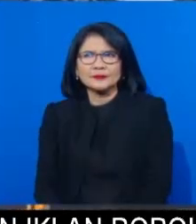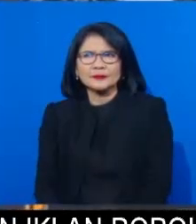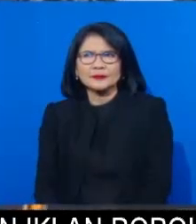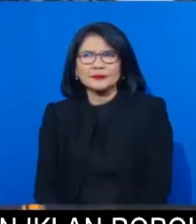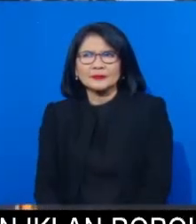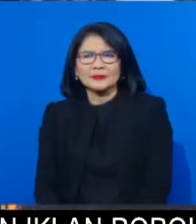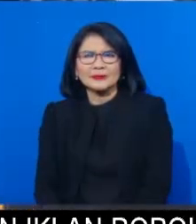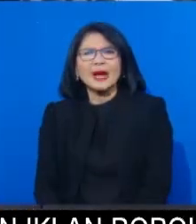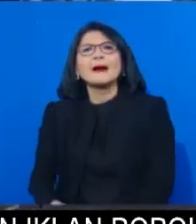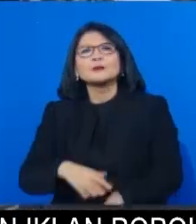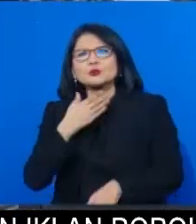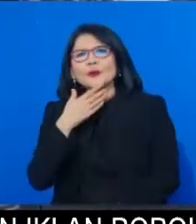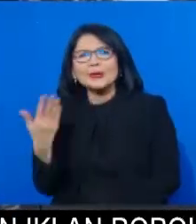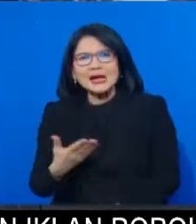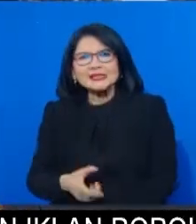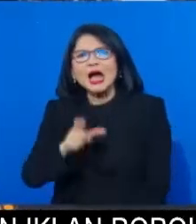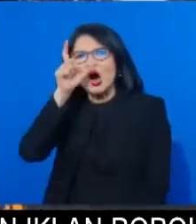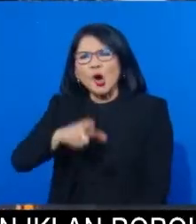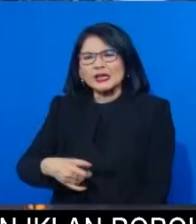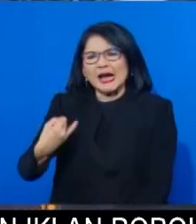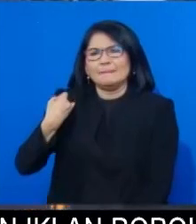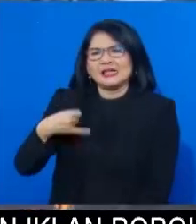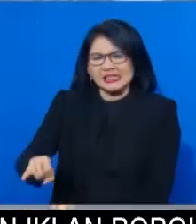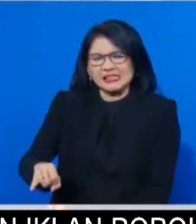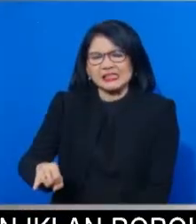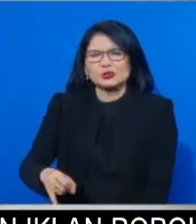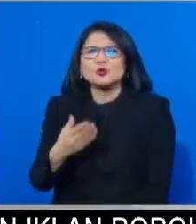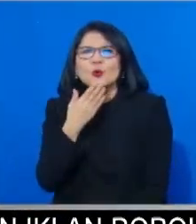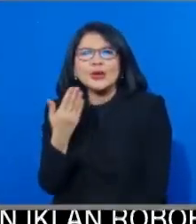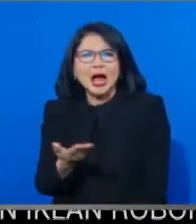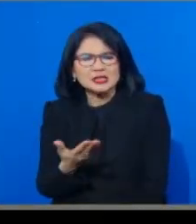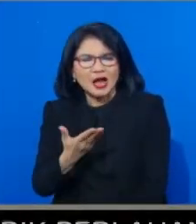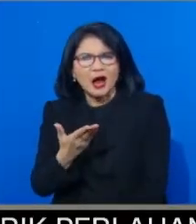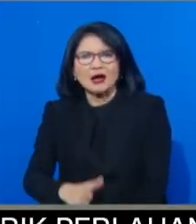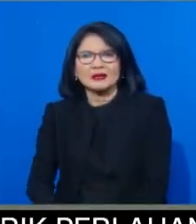orang yang sirik wajar. Ada orang yang sirik, ada yang gak suka wajar.